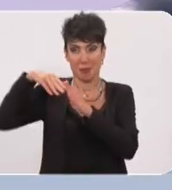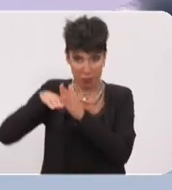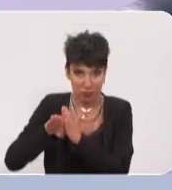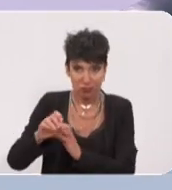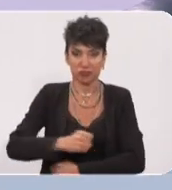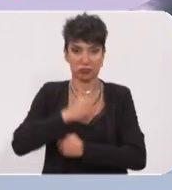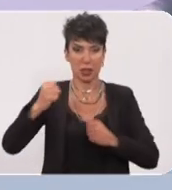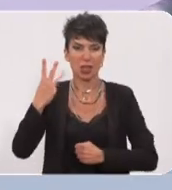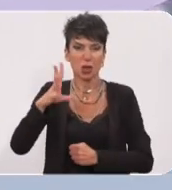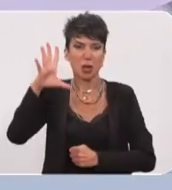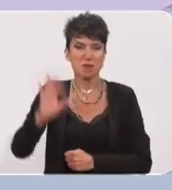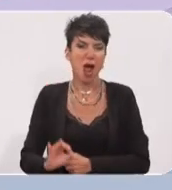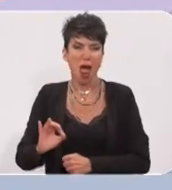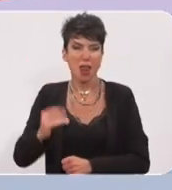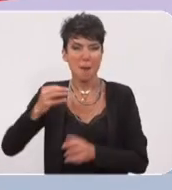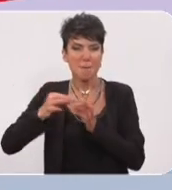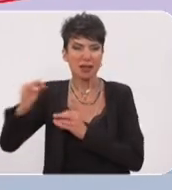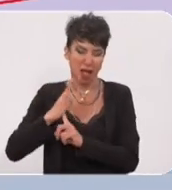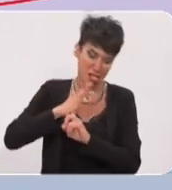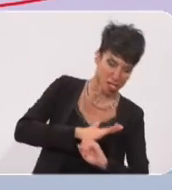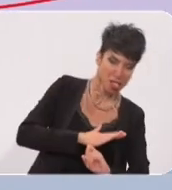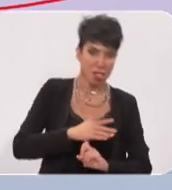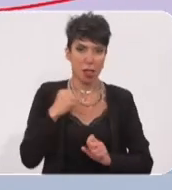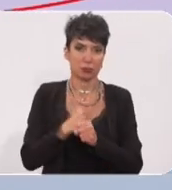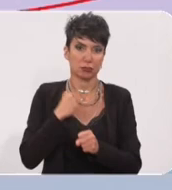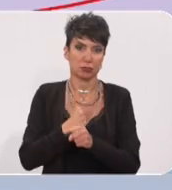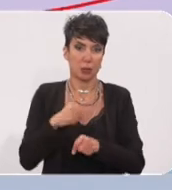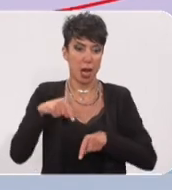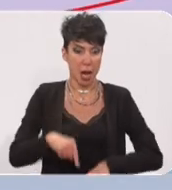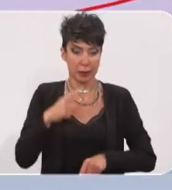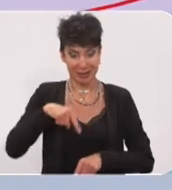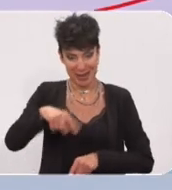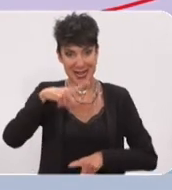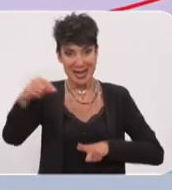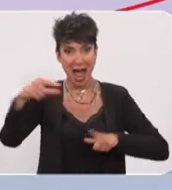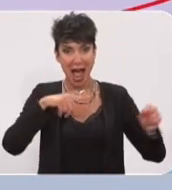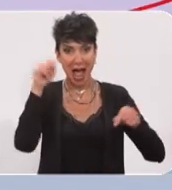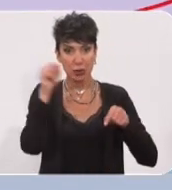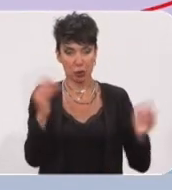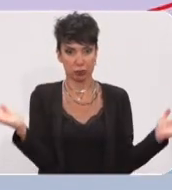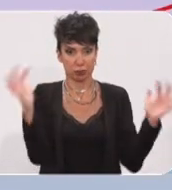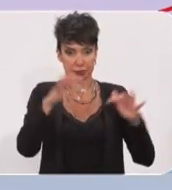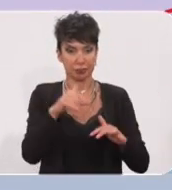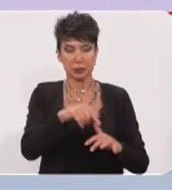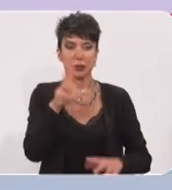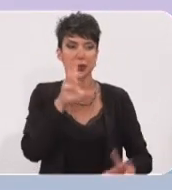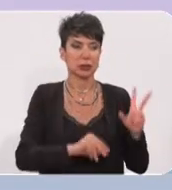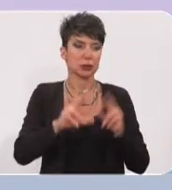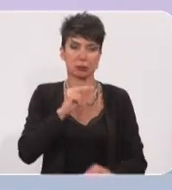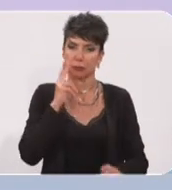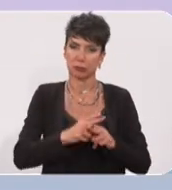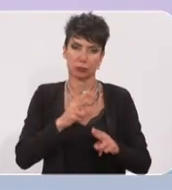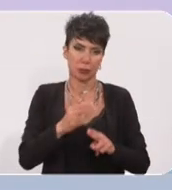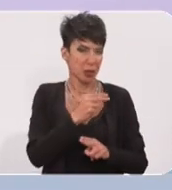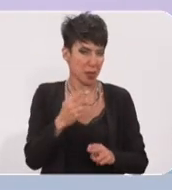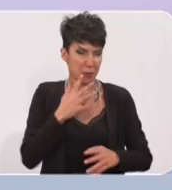αντιλαϊκά μέτρα, αλλά όπως και με τη νέα σύνοδο κορυφής του ΝΑΤΟ σε λίγες μέρες από τώρα, όπου θα συζητηθούν σημαντικά πράγματα και για το δικό μας